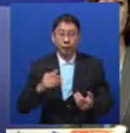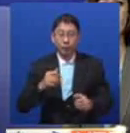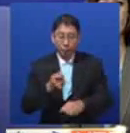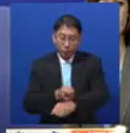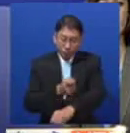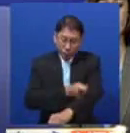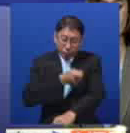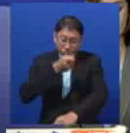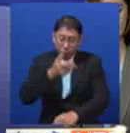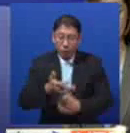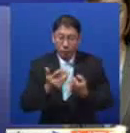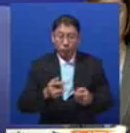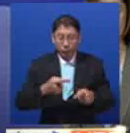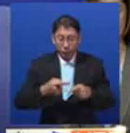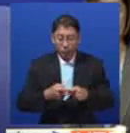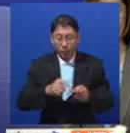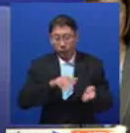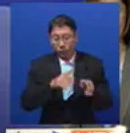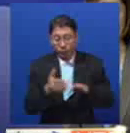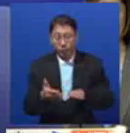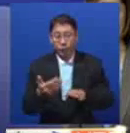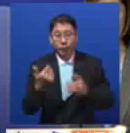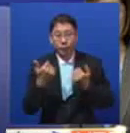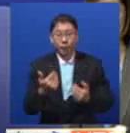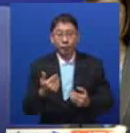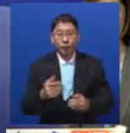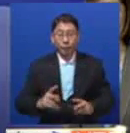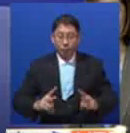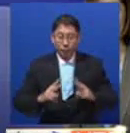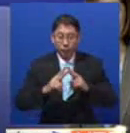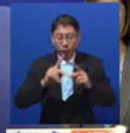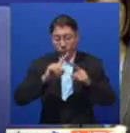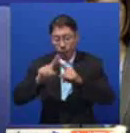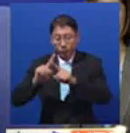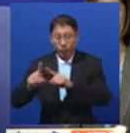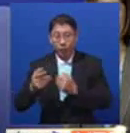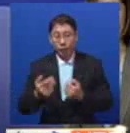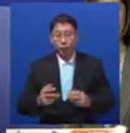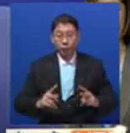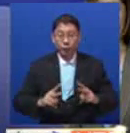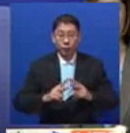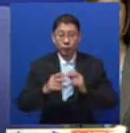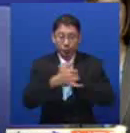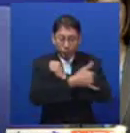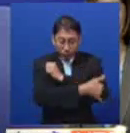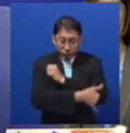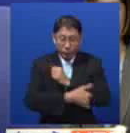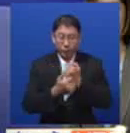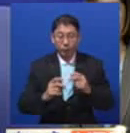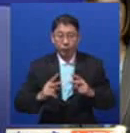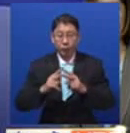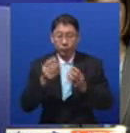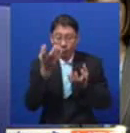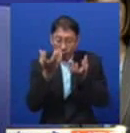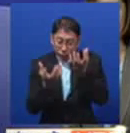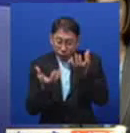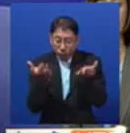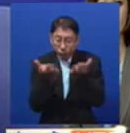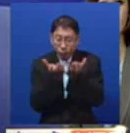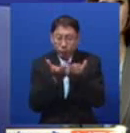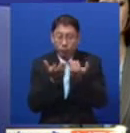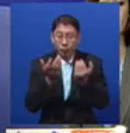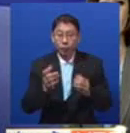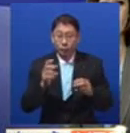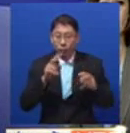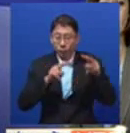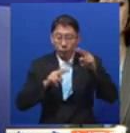าผู้ได้รับบาดเจ็บและเสียชีวิตโดยขณะนี้เร่งให้กระทรวงต่างๆได้แก่กระทรวงการต่างประเทศกระทรวงยุติธรรมโดยกรมคุ้ม